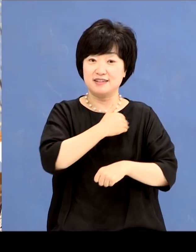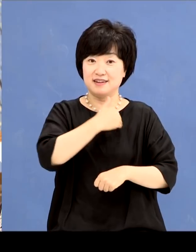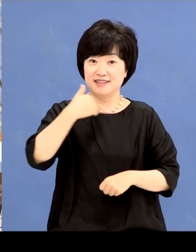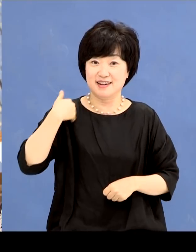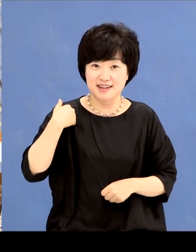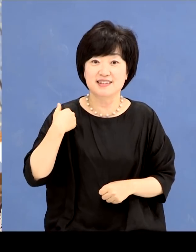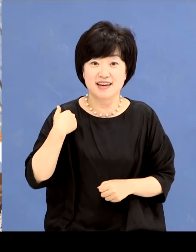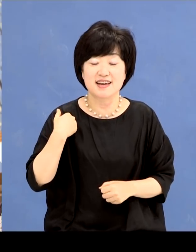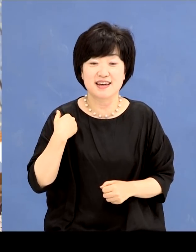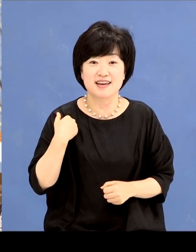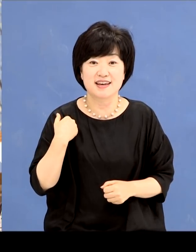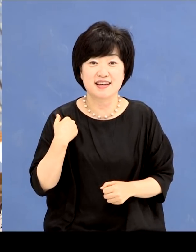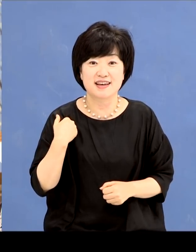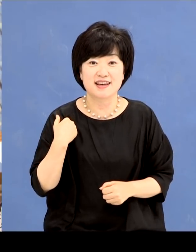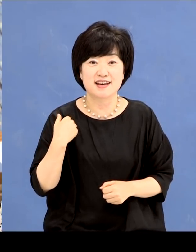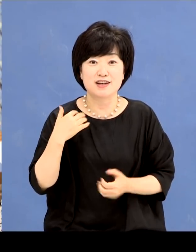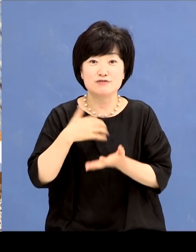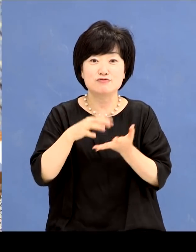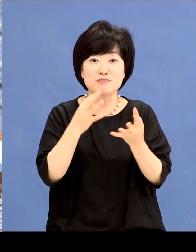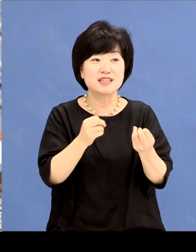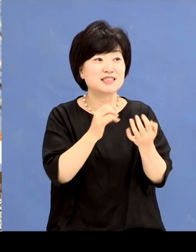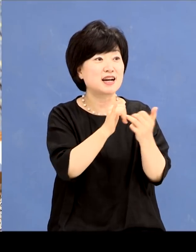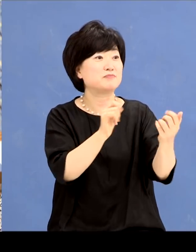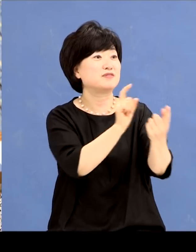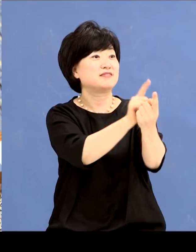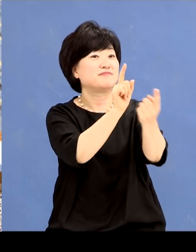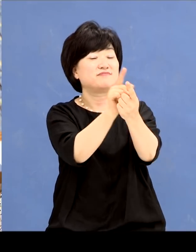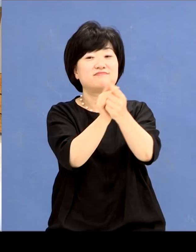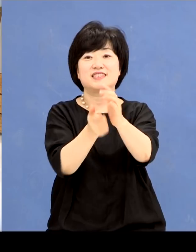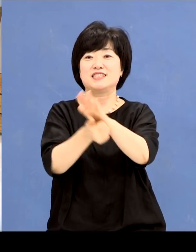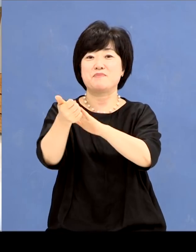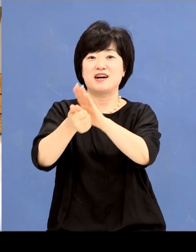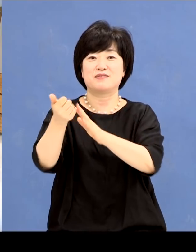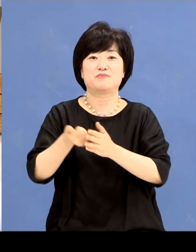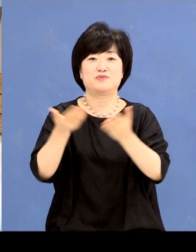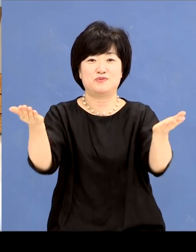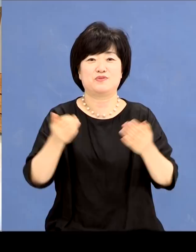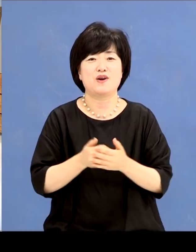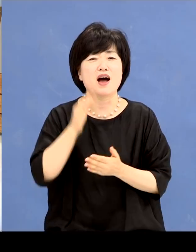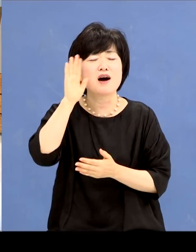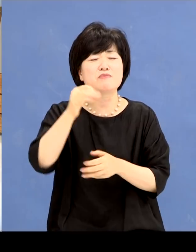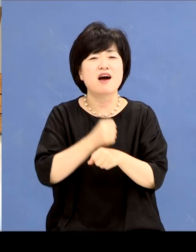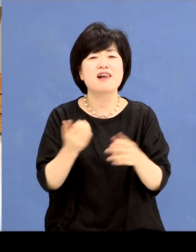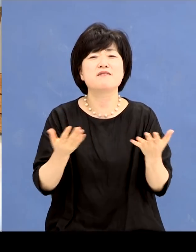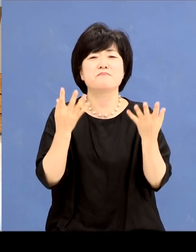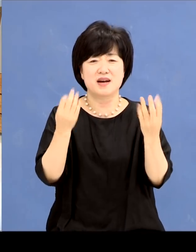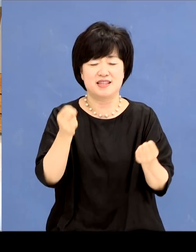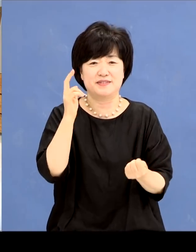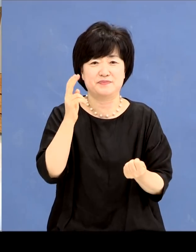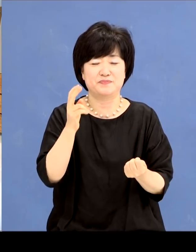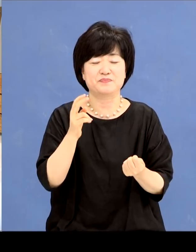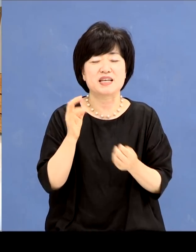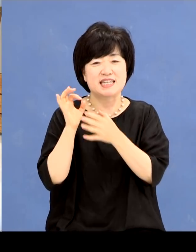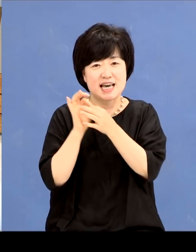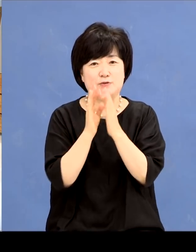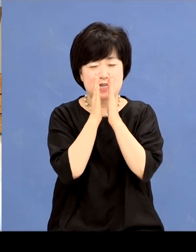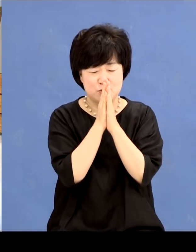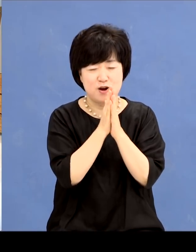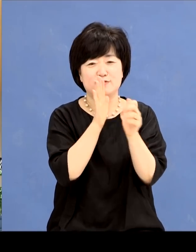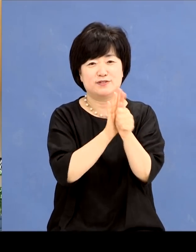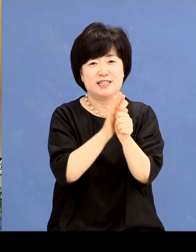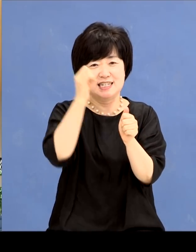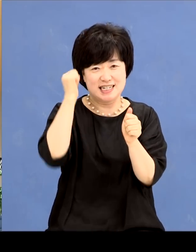건강하게 당당하게 이제는 수많은 사람들한테 희망이 된다는 자체가 네. 앞으로 하실 일이 더 많을 것 같고 네. 하여튼 계속